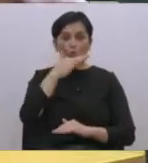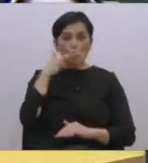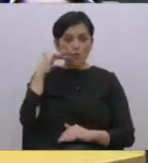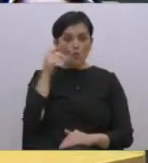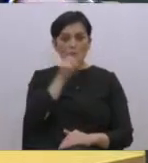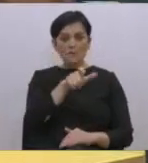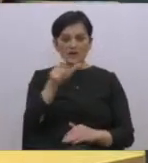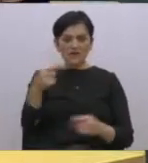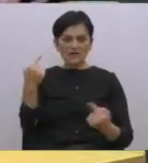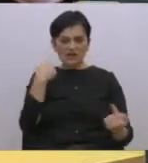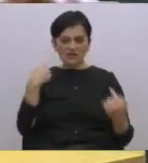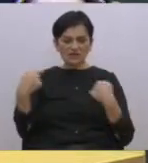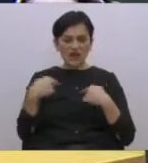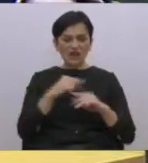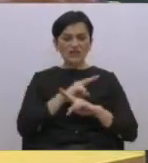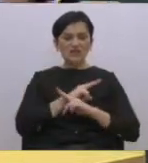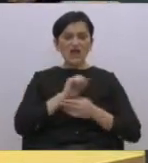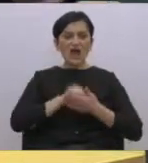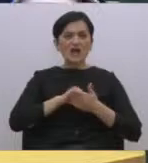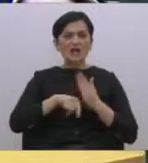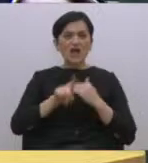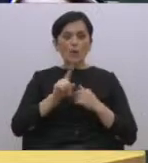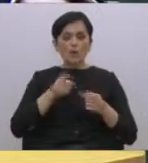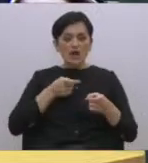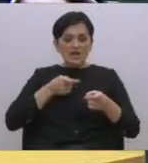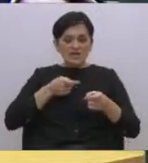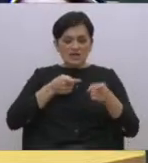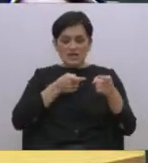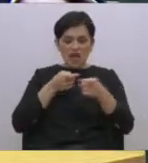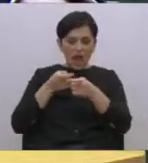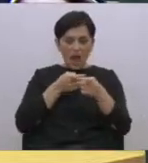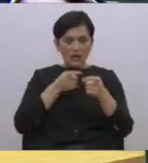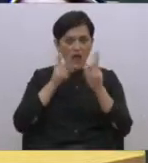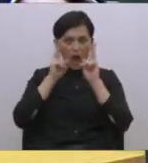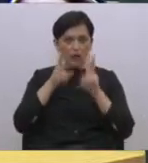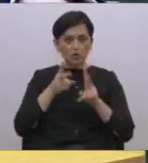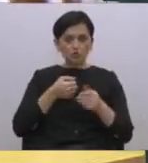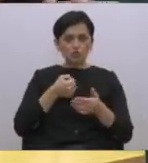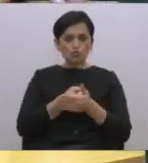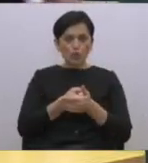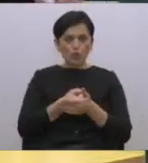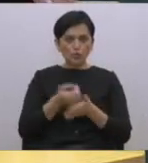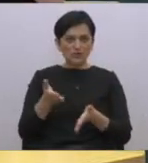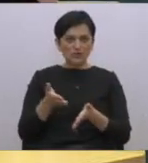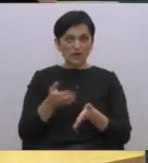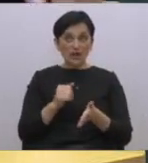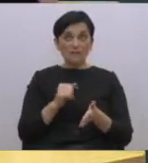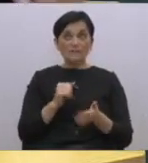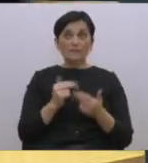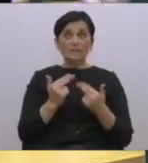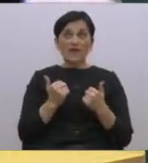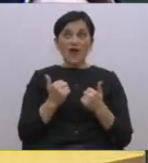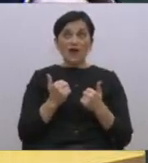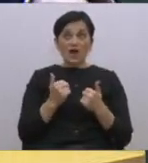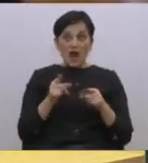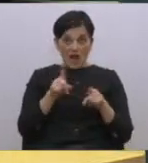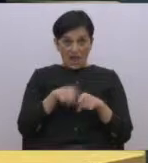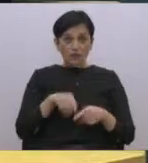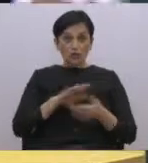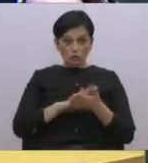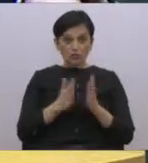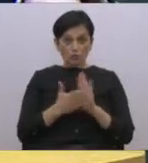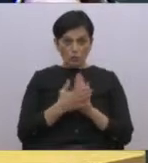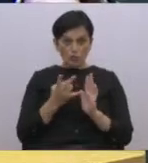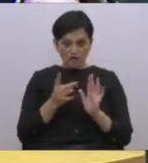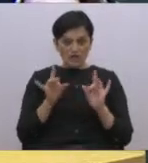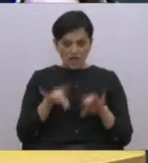ადამიანი დაიჭრა და გარდაიცვალა იმის გამო, რომ იარაღთან მოპრობის წესებიც კი არ იცოდნენ ბოლომდე წესიერად. Და da, ასეთ მდგომარეობაში უნდა